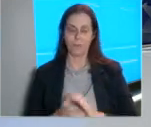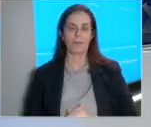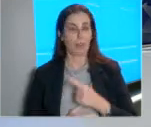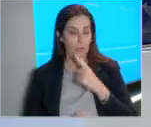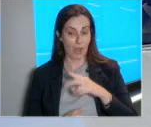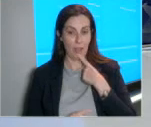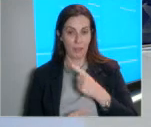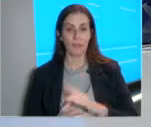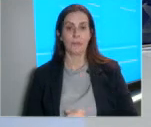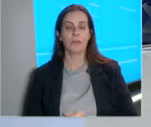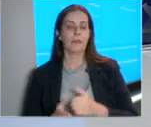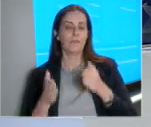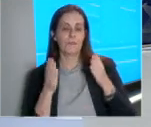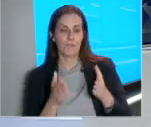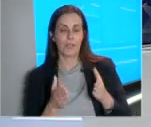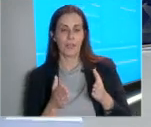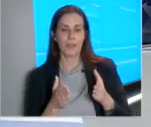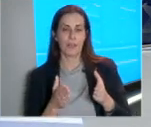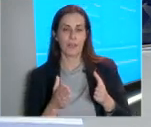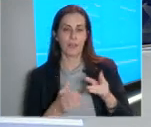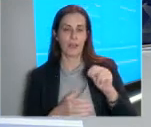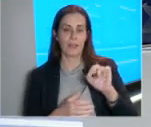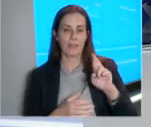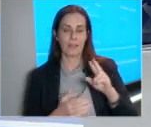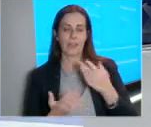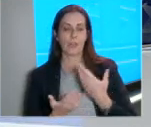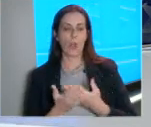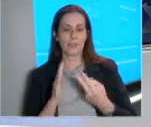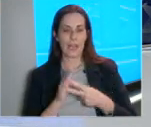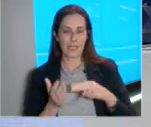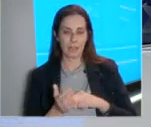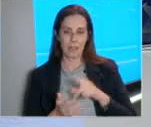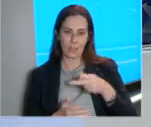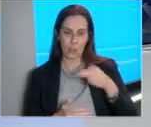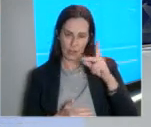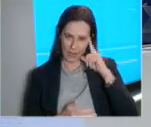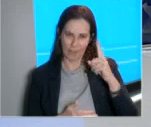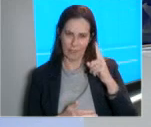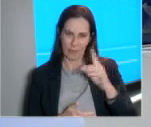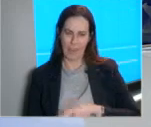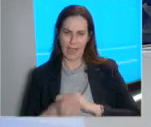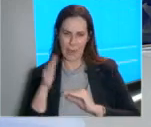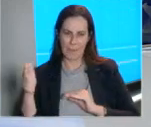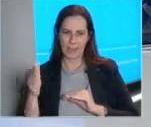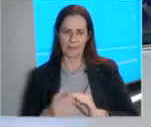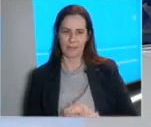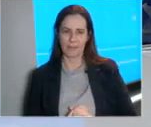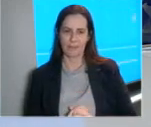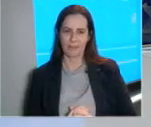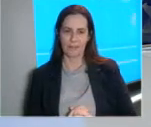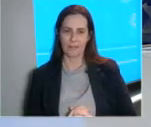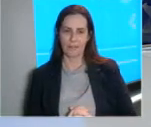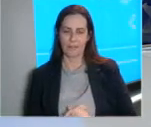להגדיר קווים. ניר אבודרם, יועץ אסטרטגי, אתה יותר לדעתי מהאזור הימני, ככה,